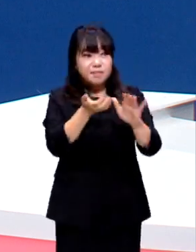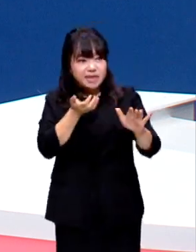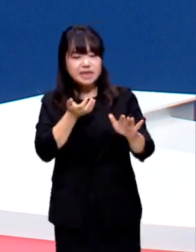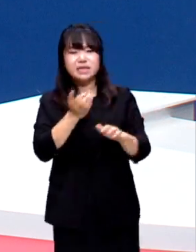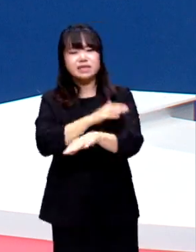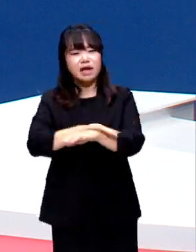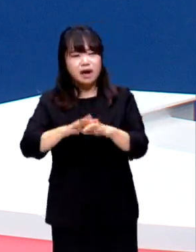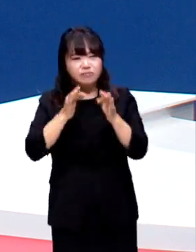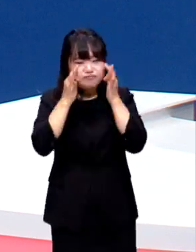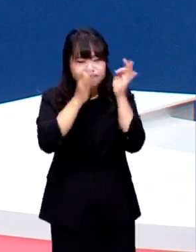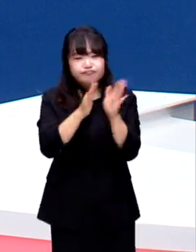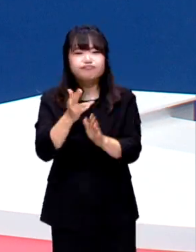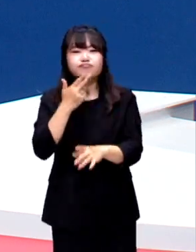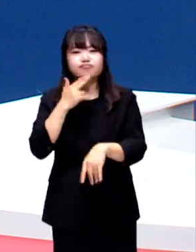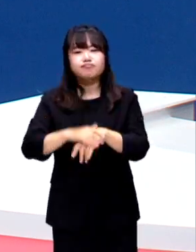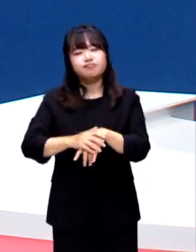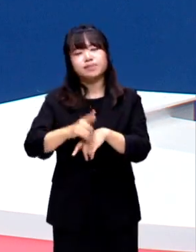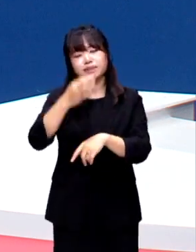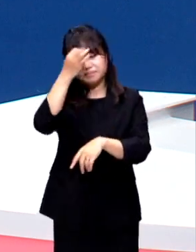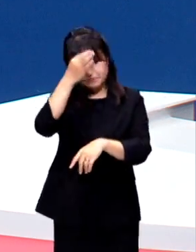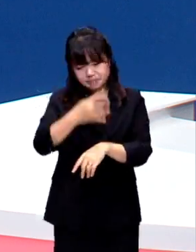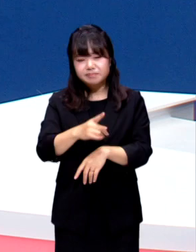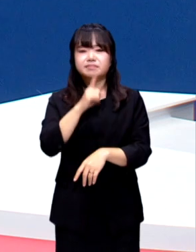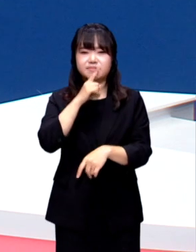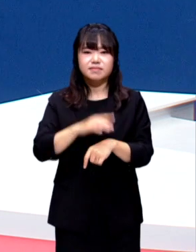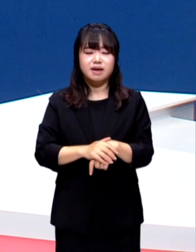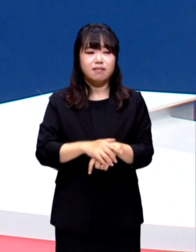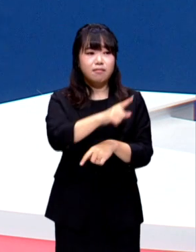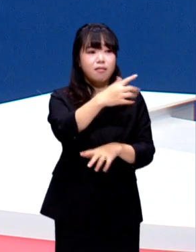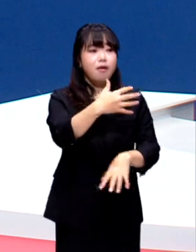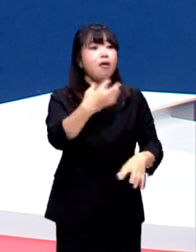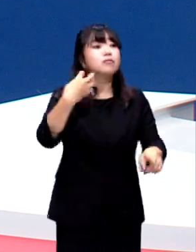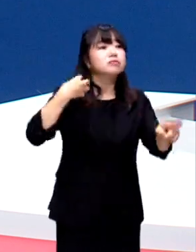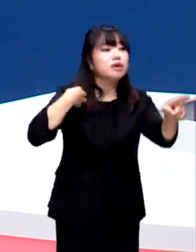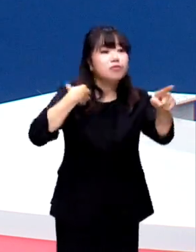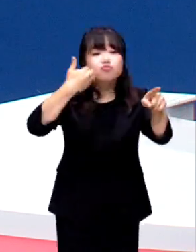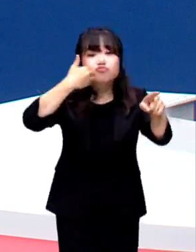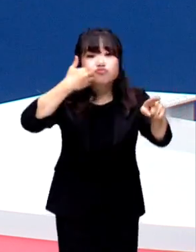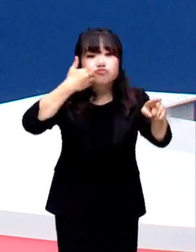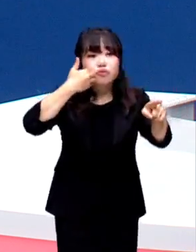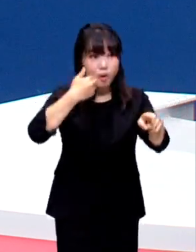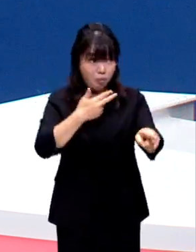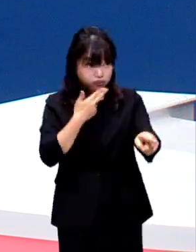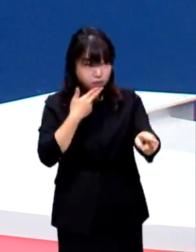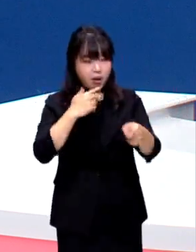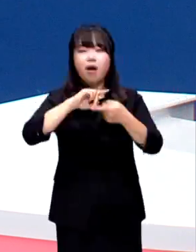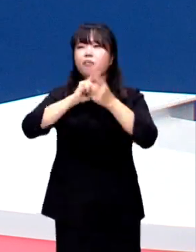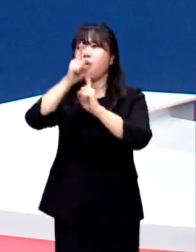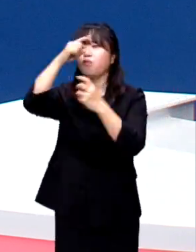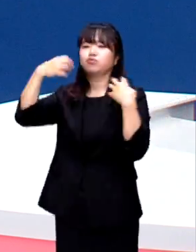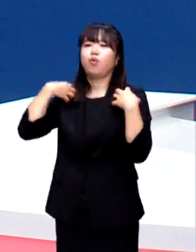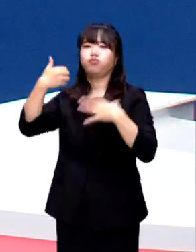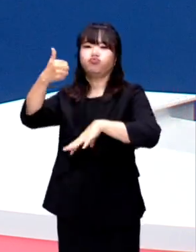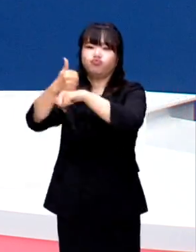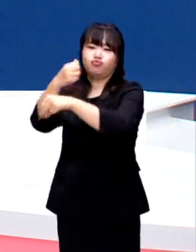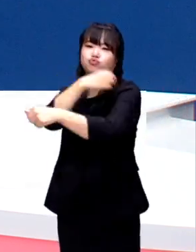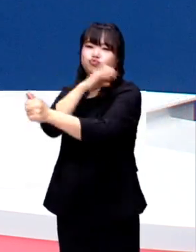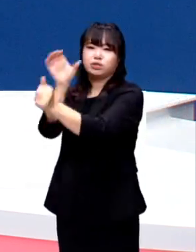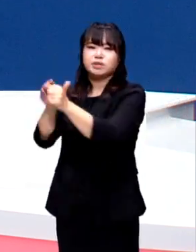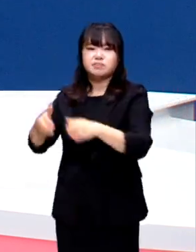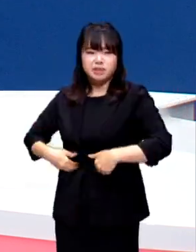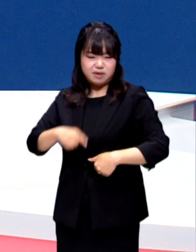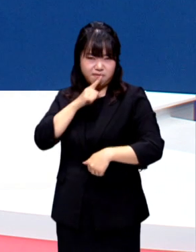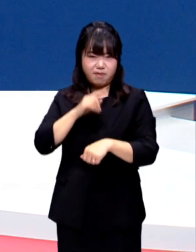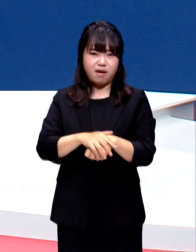대국민 사과를 했습니다. 이 주최 측이 없는 지역 축제에는 정부가 나서야 한다는 목소리도 높은데요. 이태원